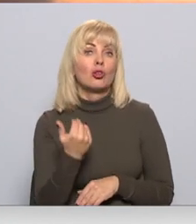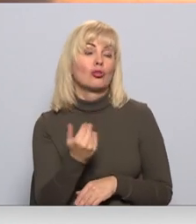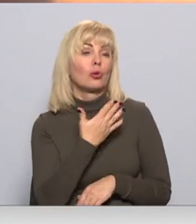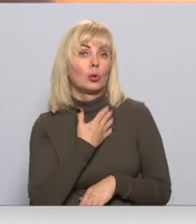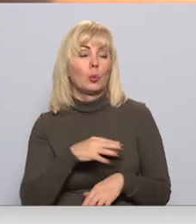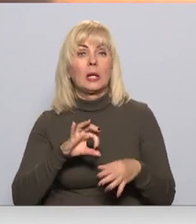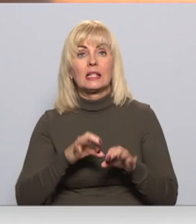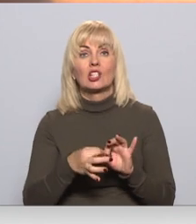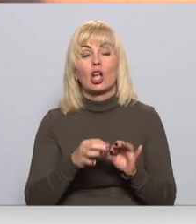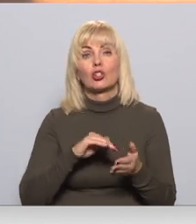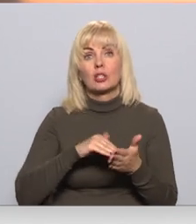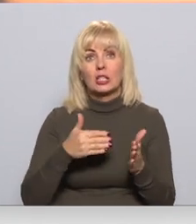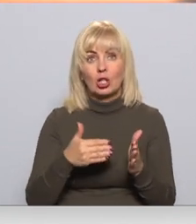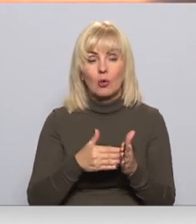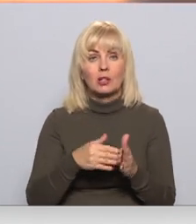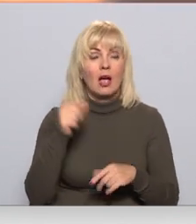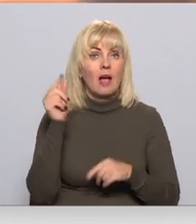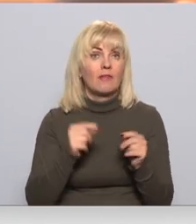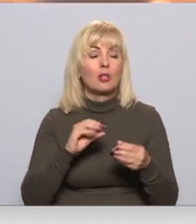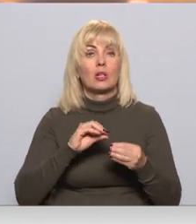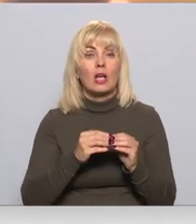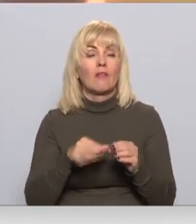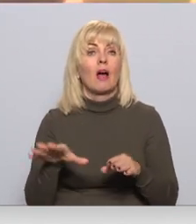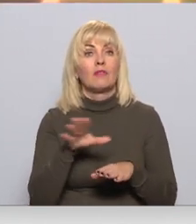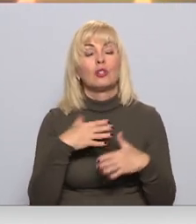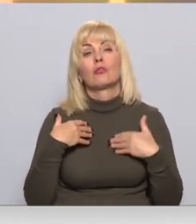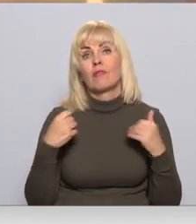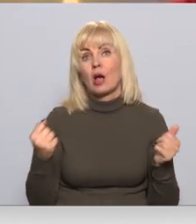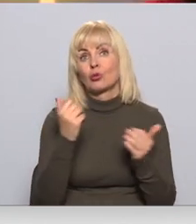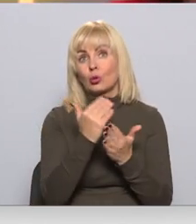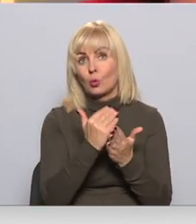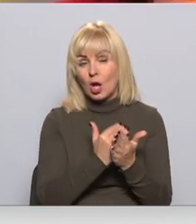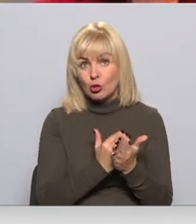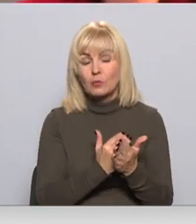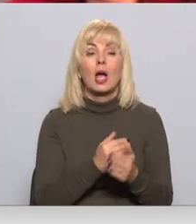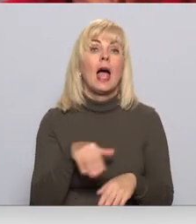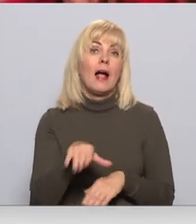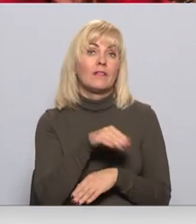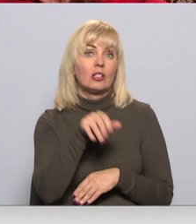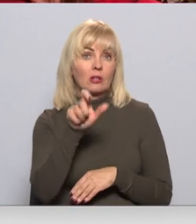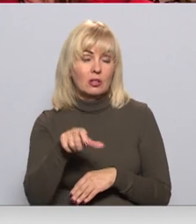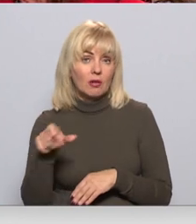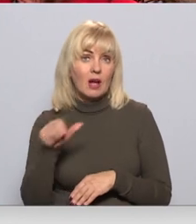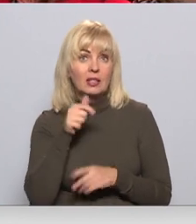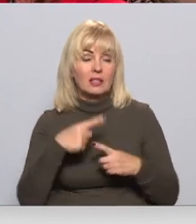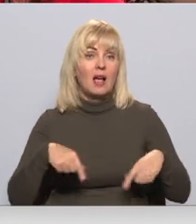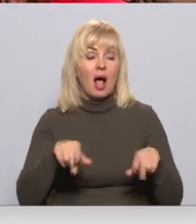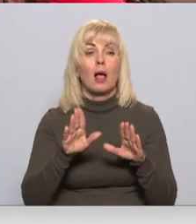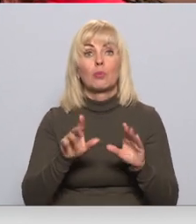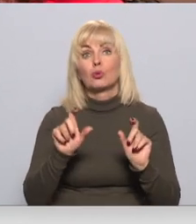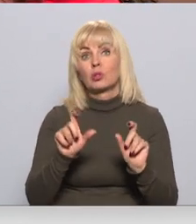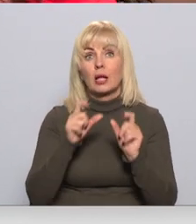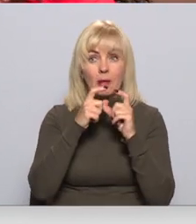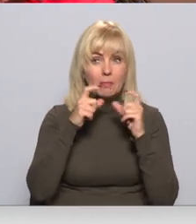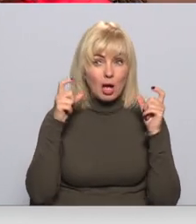ļoti sarežģīta situācija, festivāls ievēro visas epidemioloģiskos nosacījumus, tātad visi cilvēki zālē būs maskās. Vai